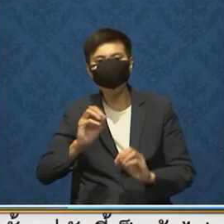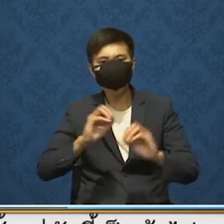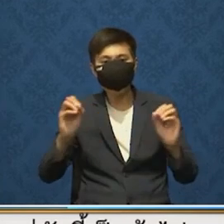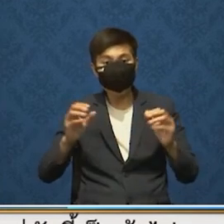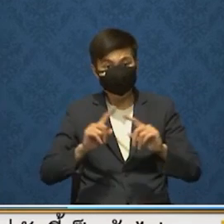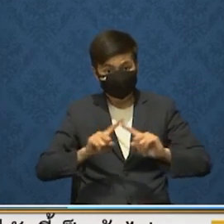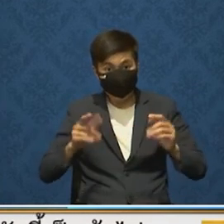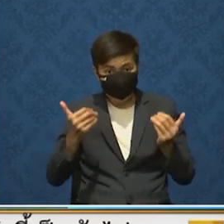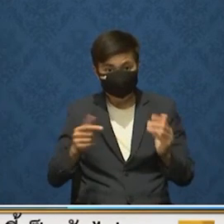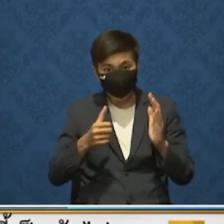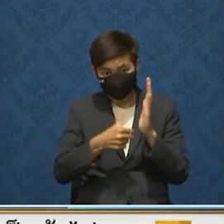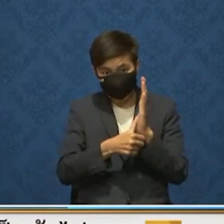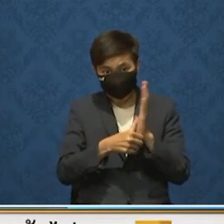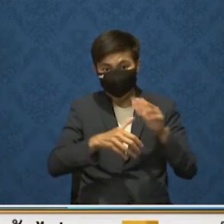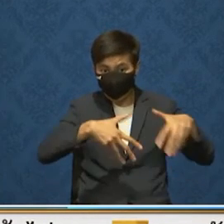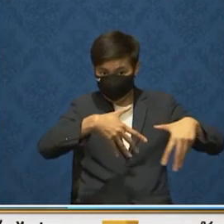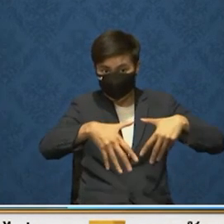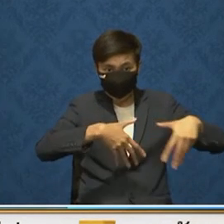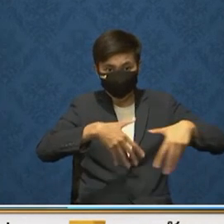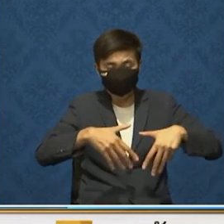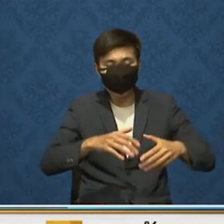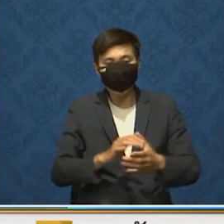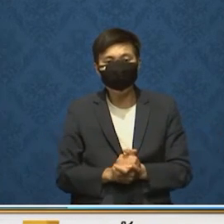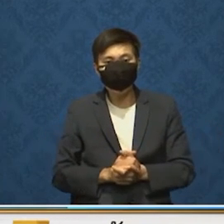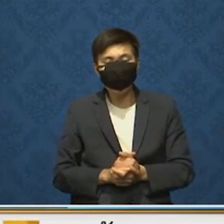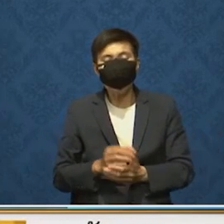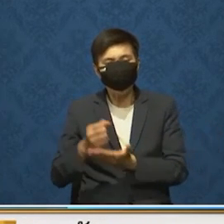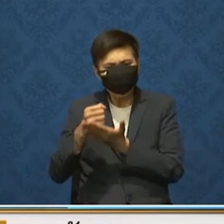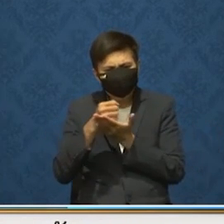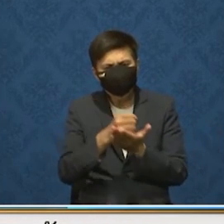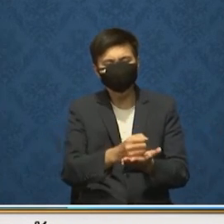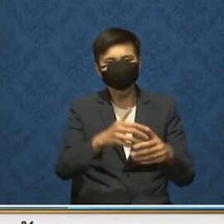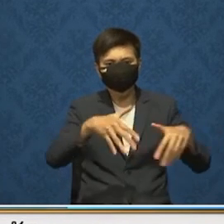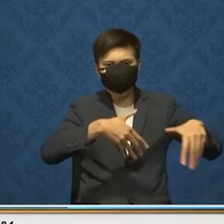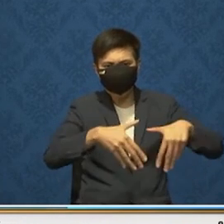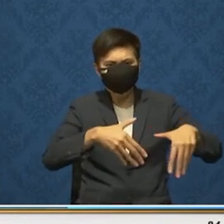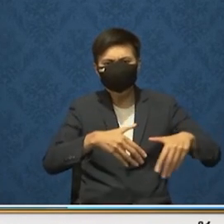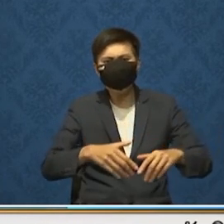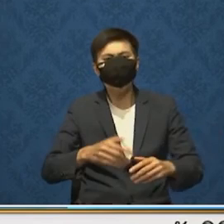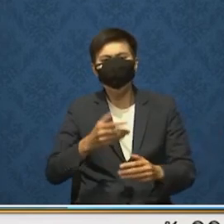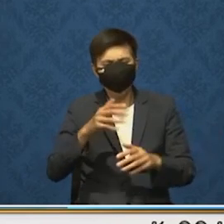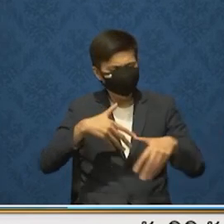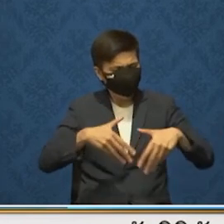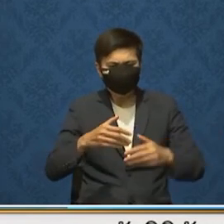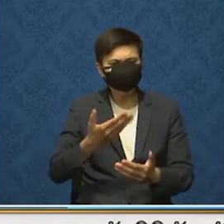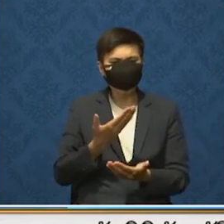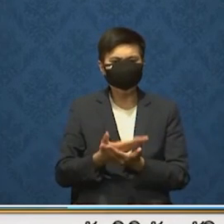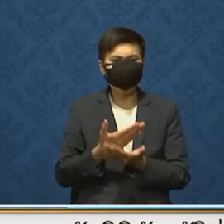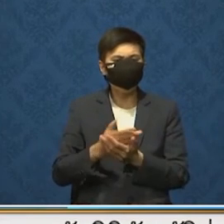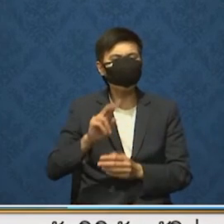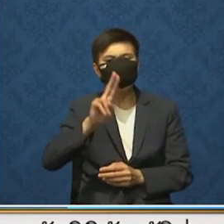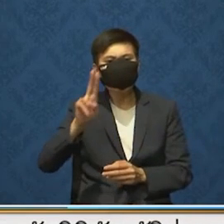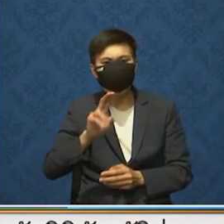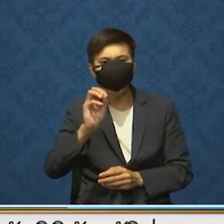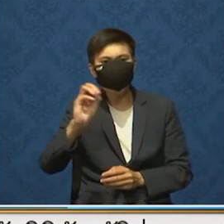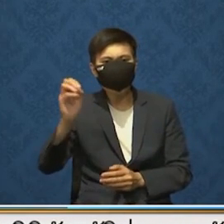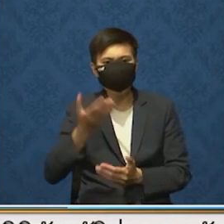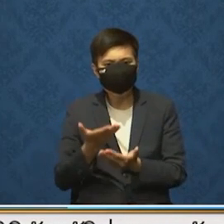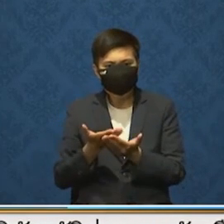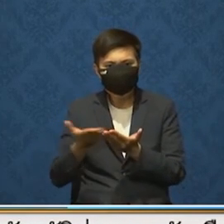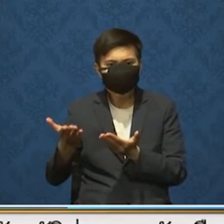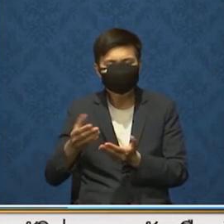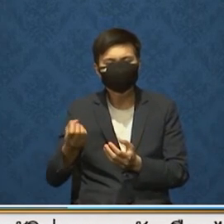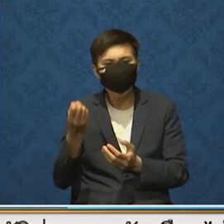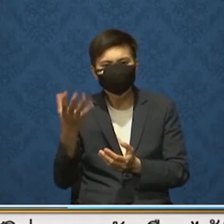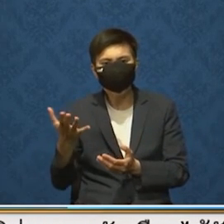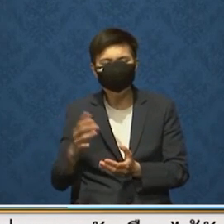สีของประชาชนแนทจะเพื่อปากทองปชาชนก็ไมได้ใช้นะครับซื้อมากเงินก็ออกนอก